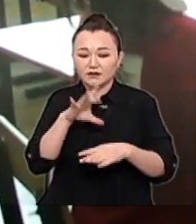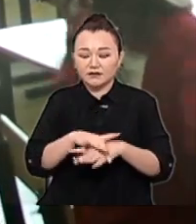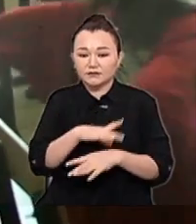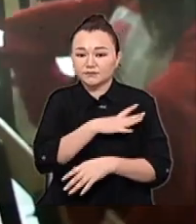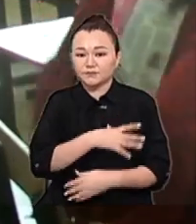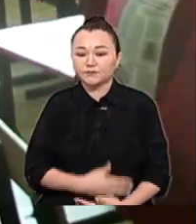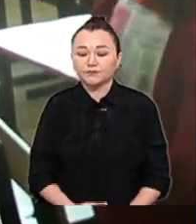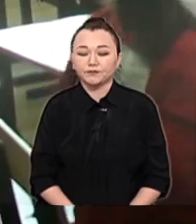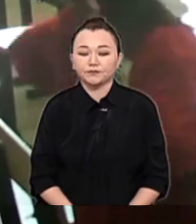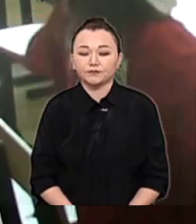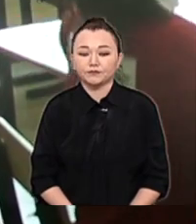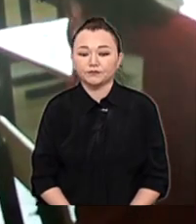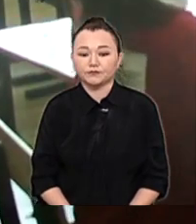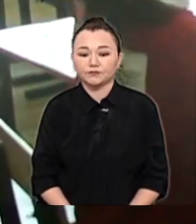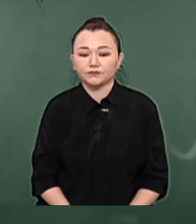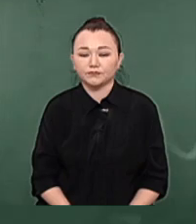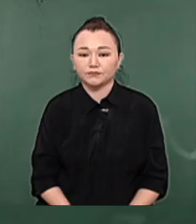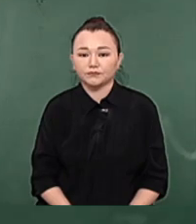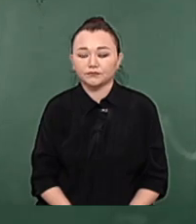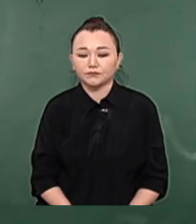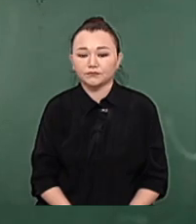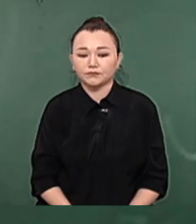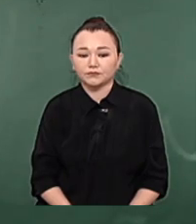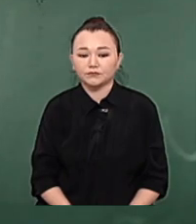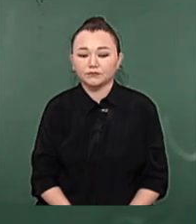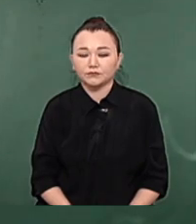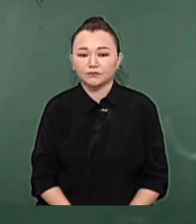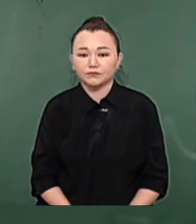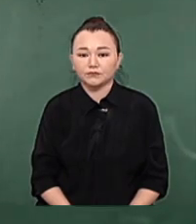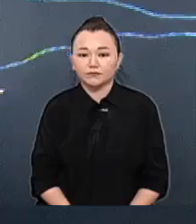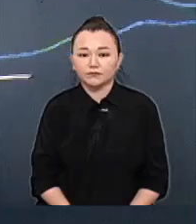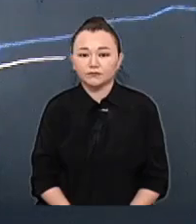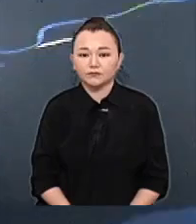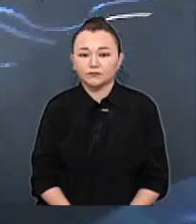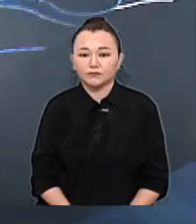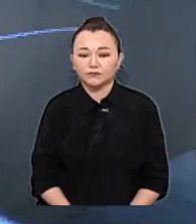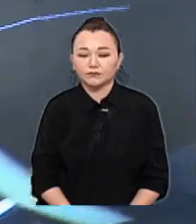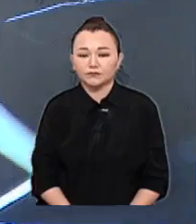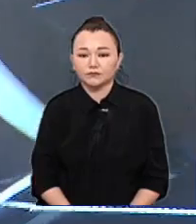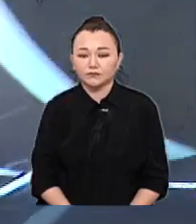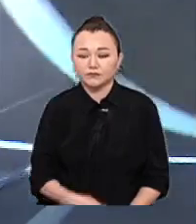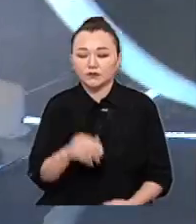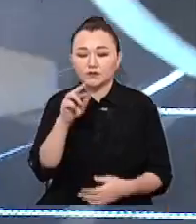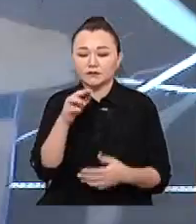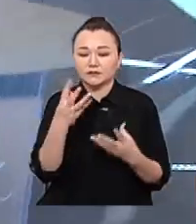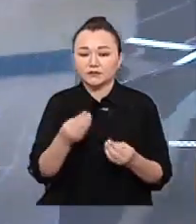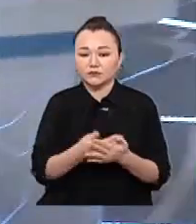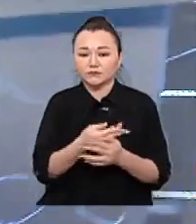қойылды. Райгүлен Шубай, Жомарт Құдайбергенов, Информ бюро, Ақтөбе облысы. Жұма күні келіп